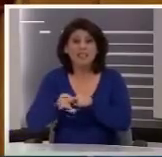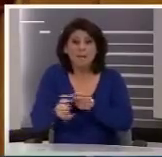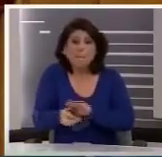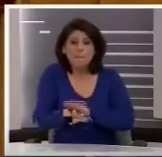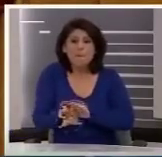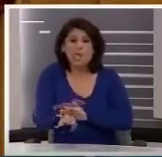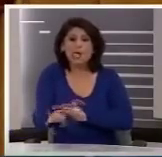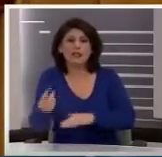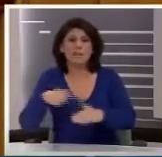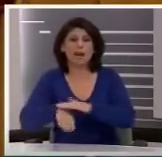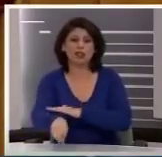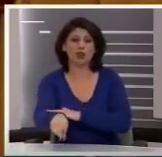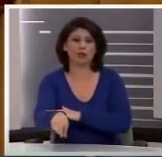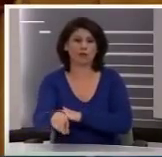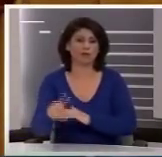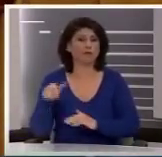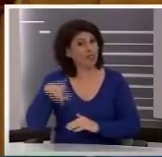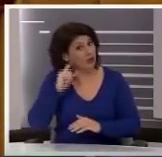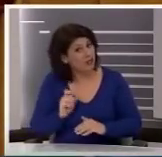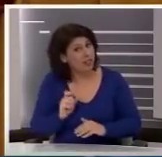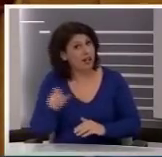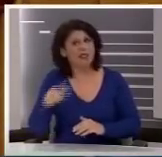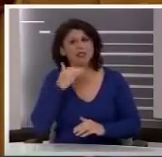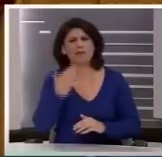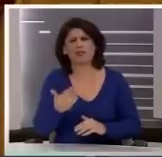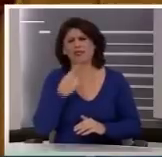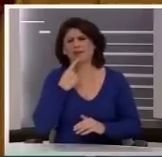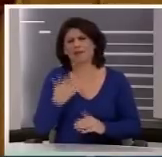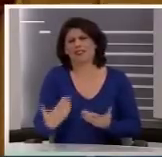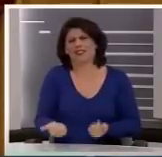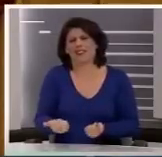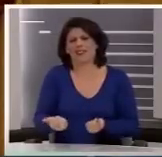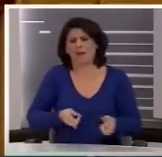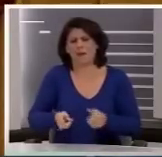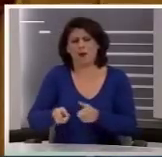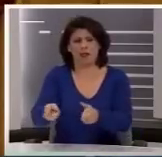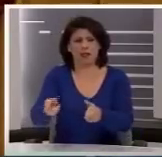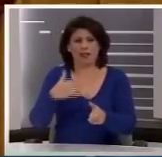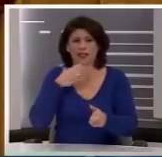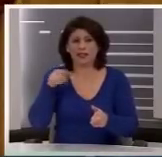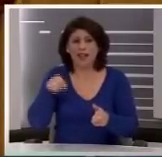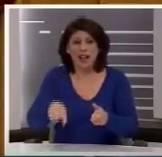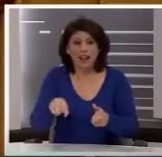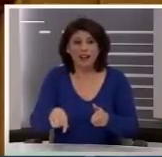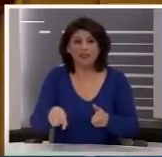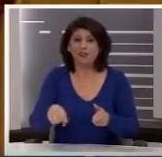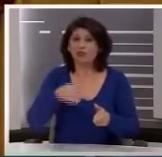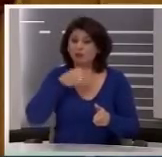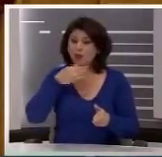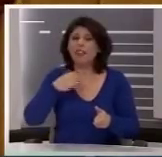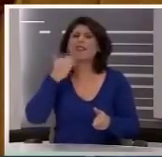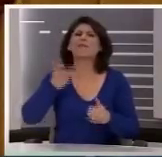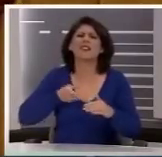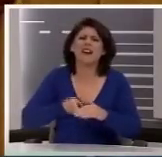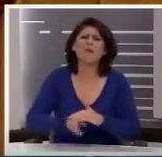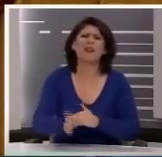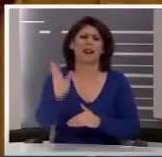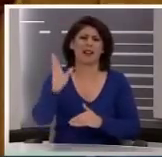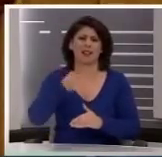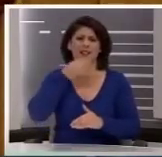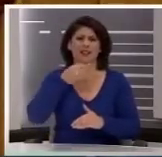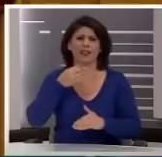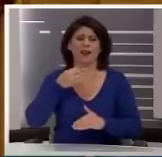μετρό. Και το ξέρετε. Και εδώ δεν μπορείτε να πείτε ότι έρχεται μια νέα σκηφορία. Διότι τη σκηφορία αυτή. Στο αφήγημά σας δεν μπορεί να περάσει αφήγημα